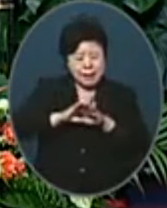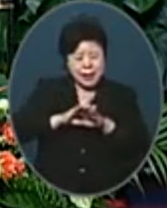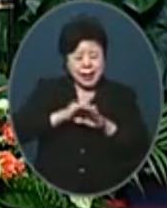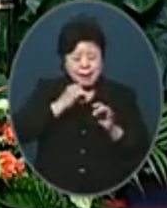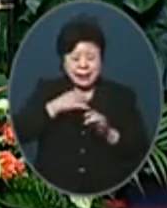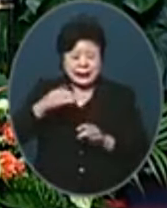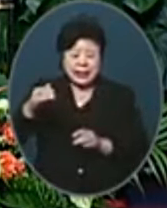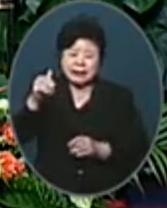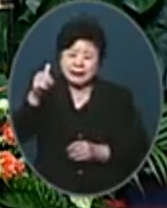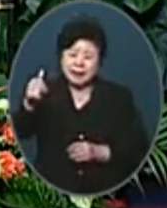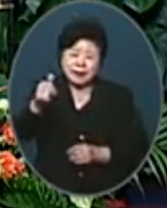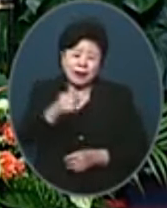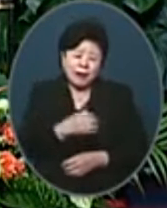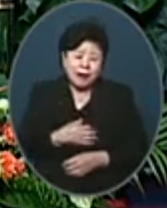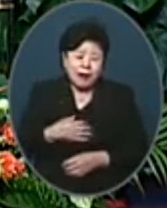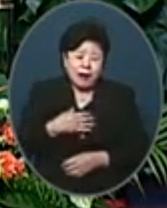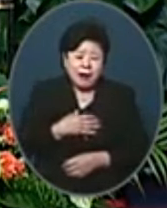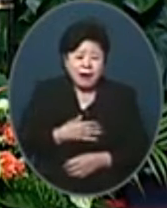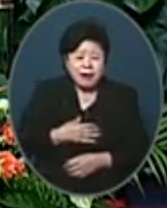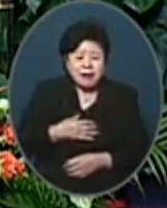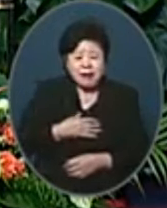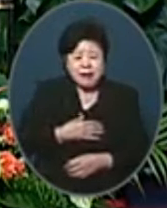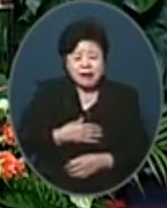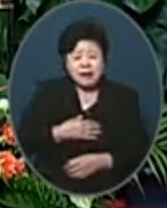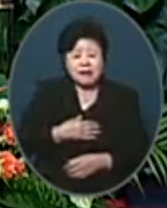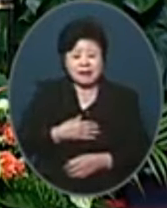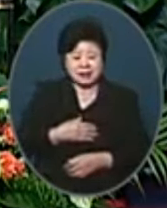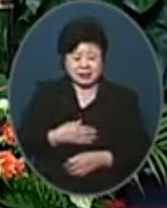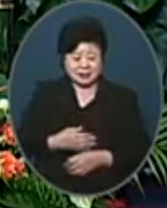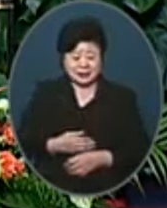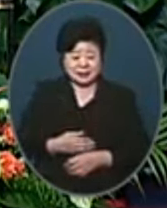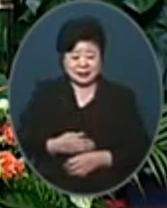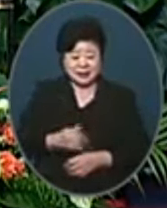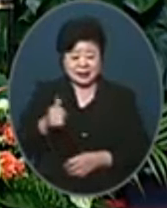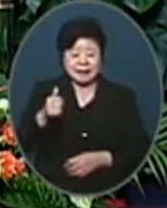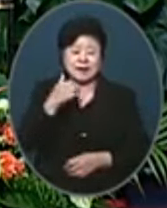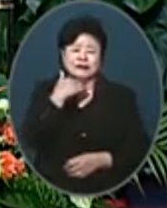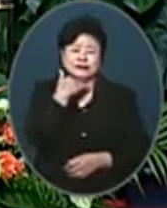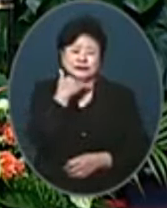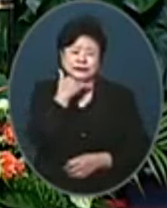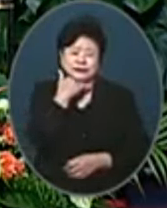걱정이 되어서 부둣가로 남편을 기다려